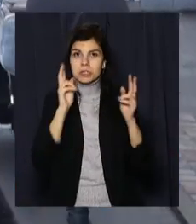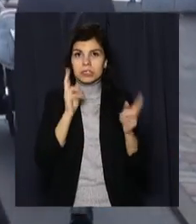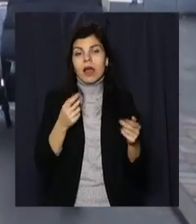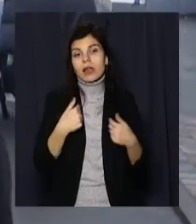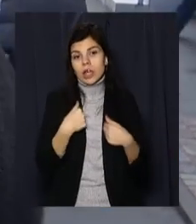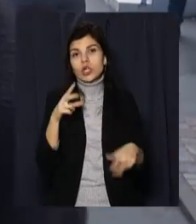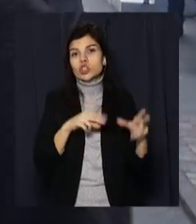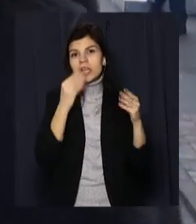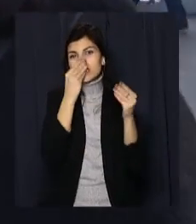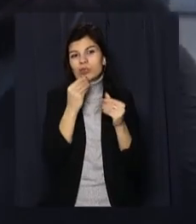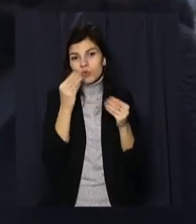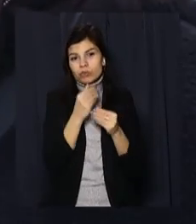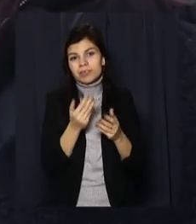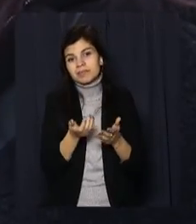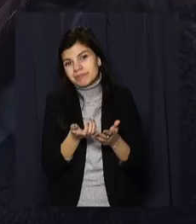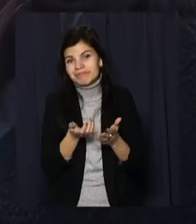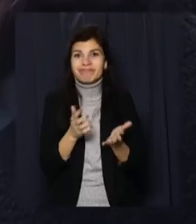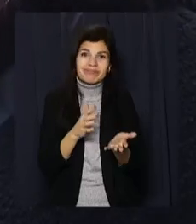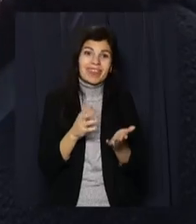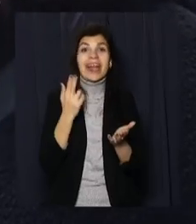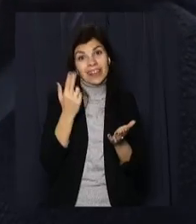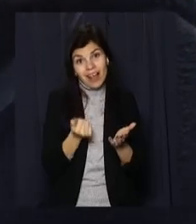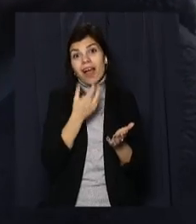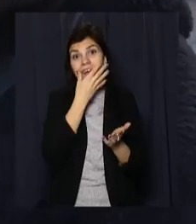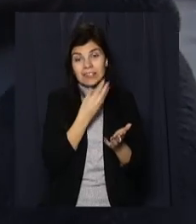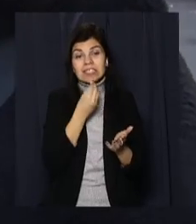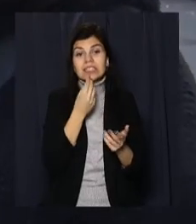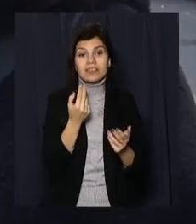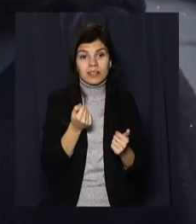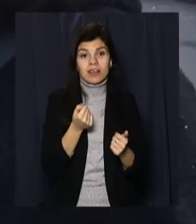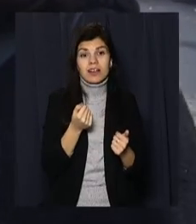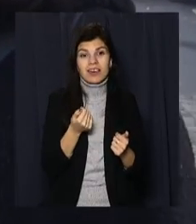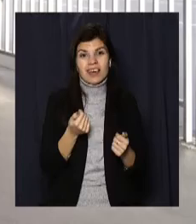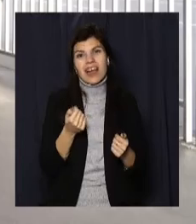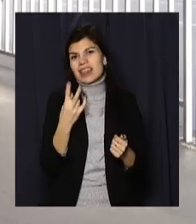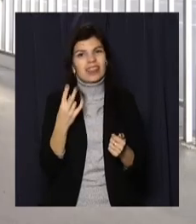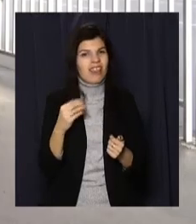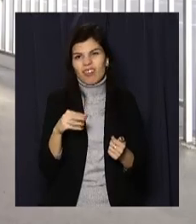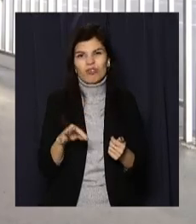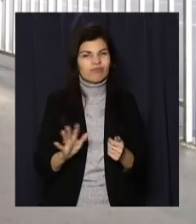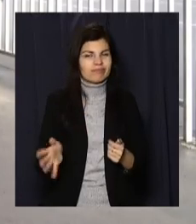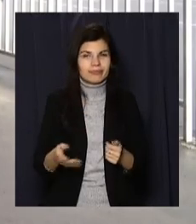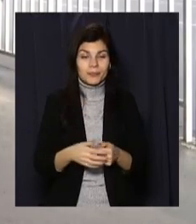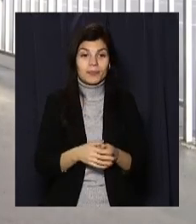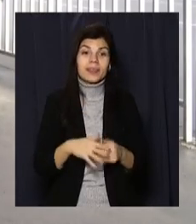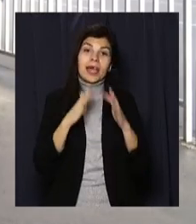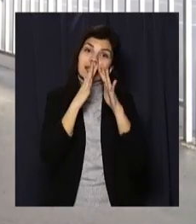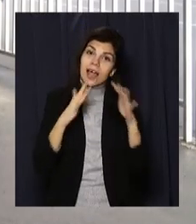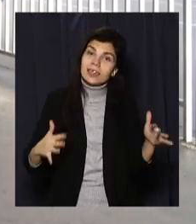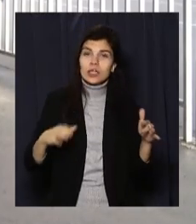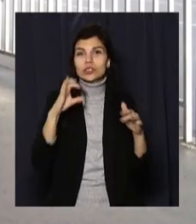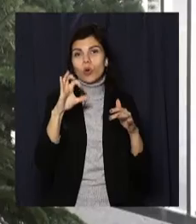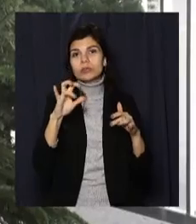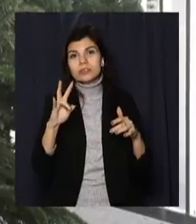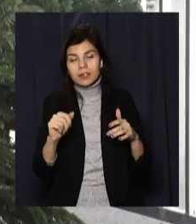просто искусственные елки как-то, да, они красивые, но все равно не то. Те, що ялинки та сосни, які напередодні